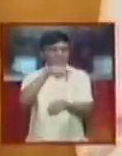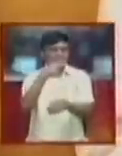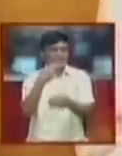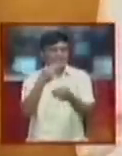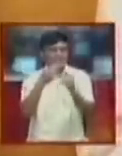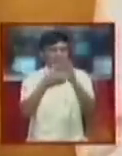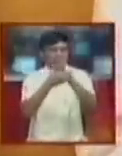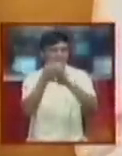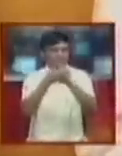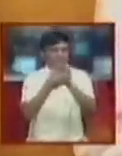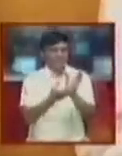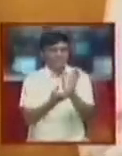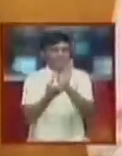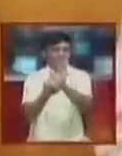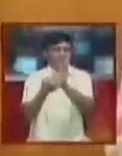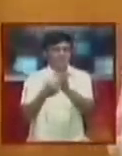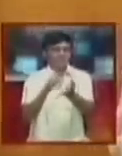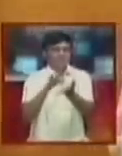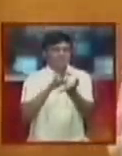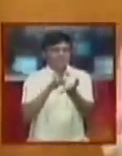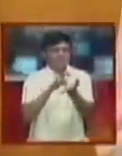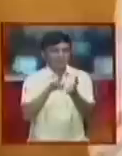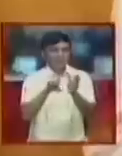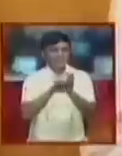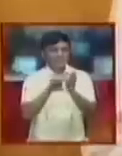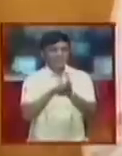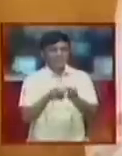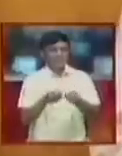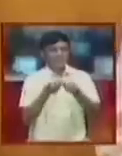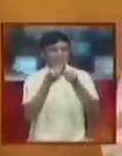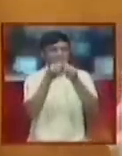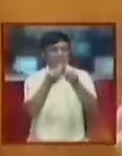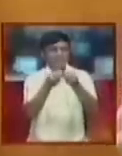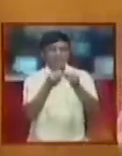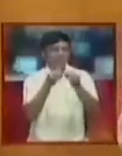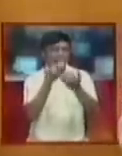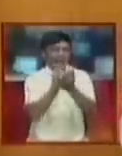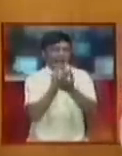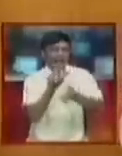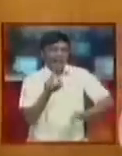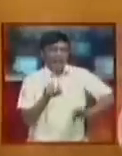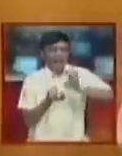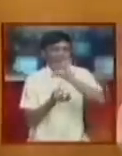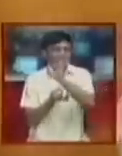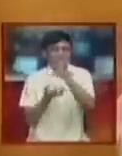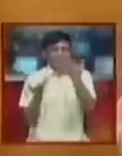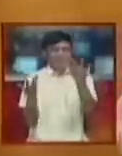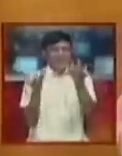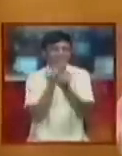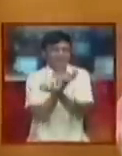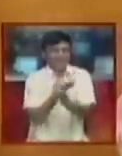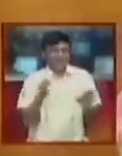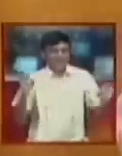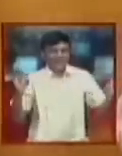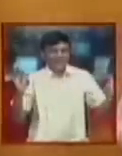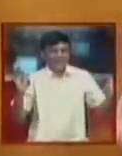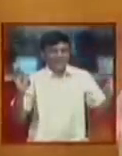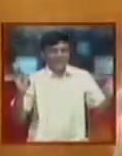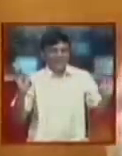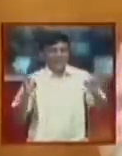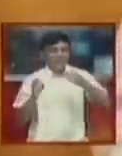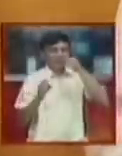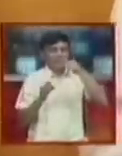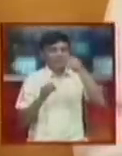card, magpapagamot ka, at uuwi kang maghinhawa ng walang inilabas ni isang pusing. Sabi nga po sa isa sa